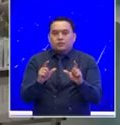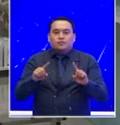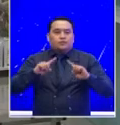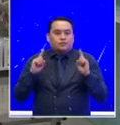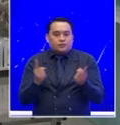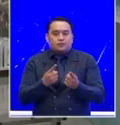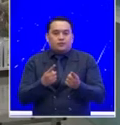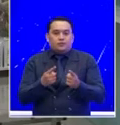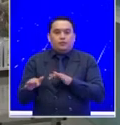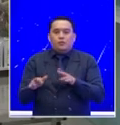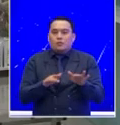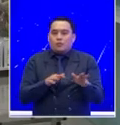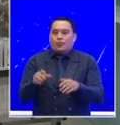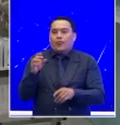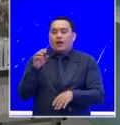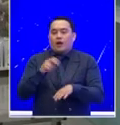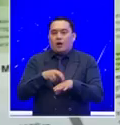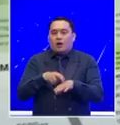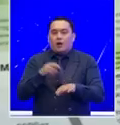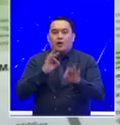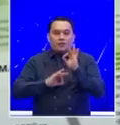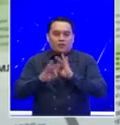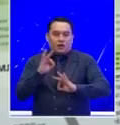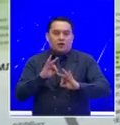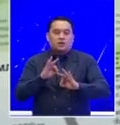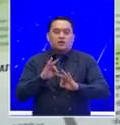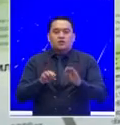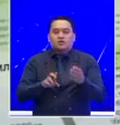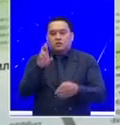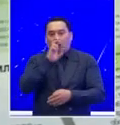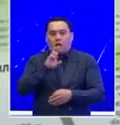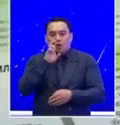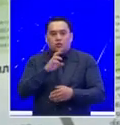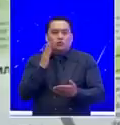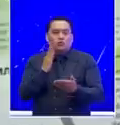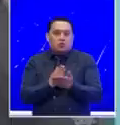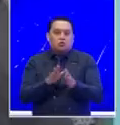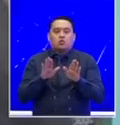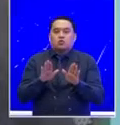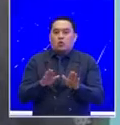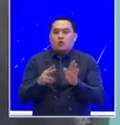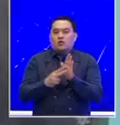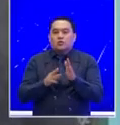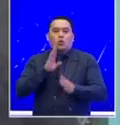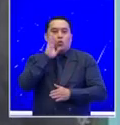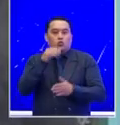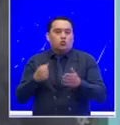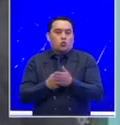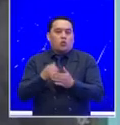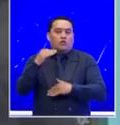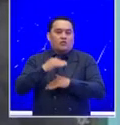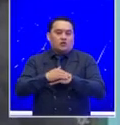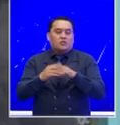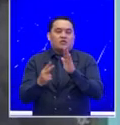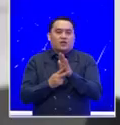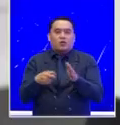ограничивает во времени деятельности аптек. А вот магазины и автозаправочные станции могут функционировать только с 8 утра до 8 вечера. Почта